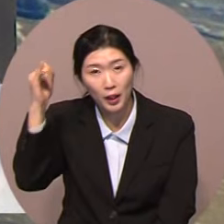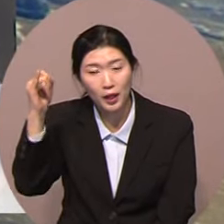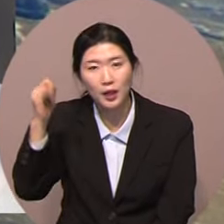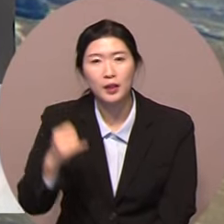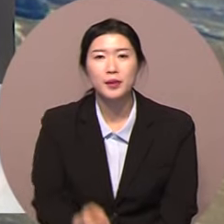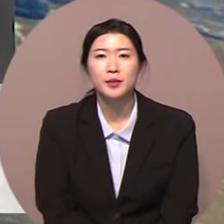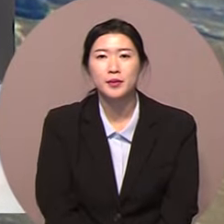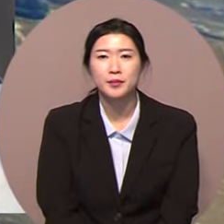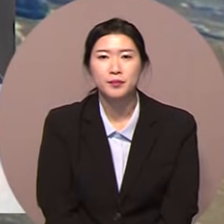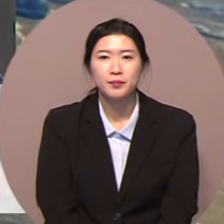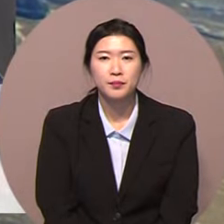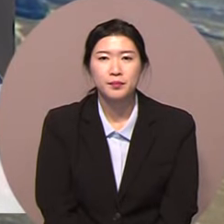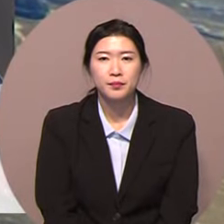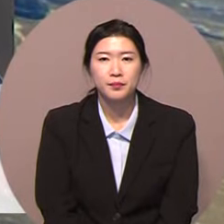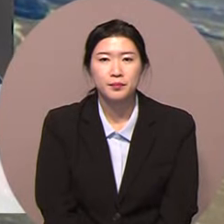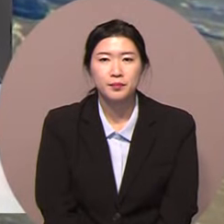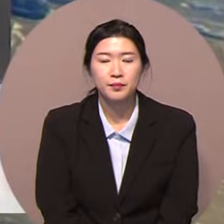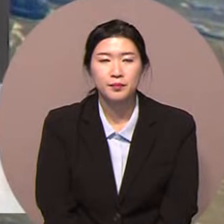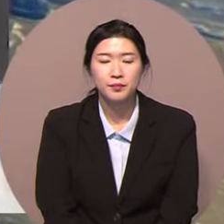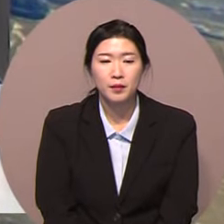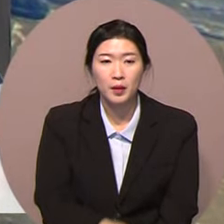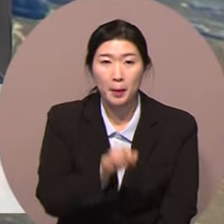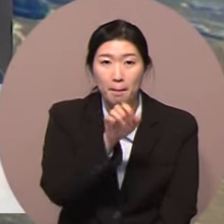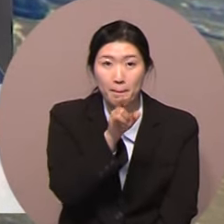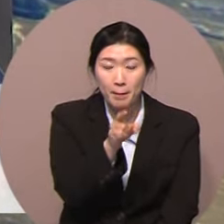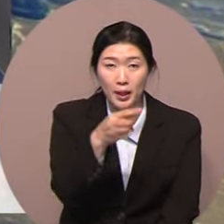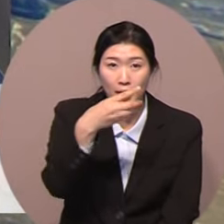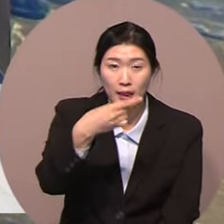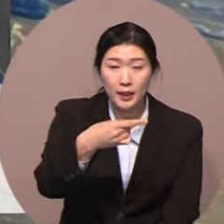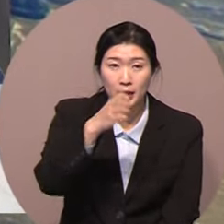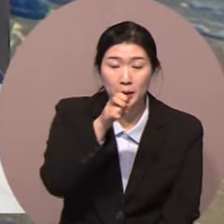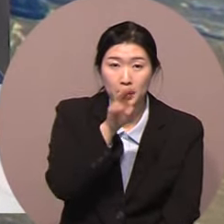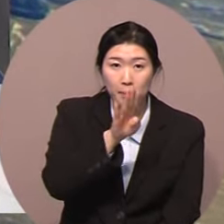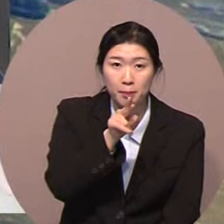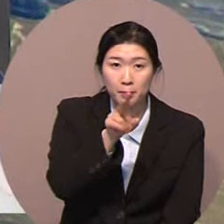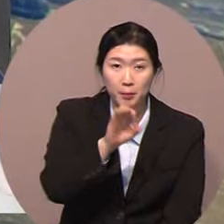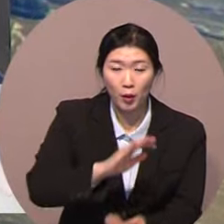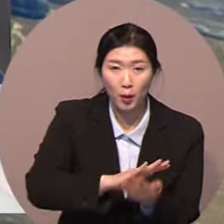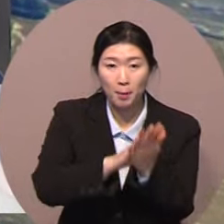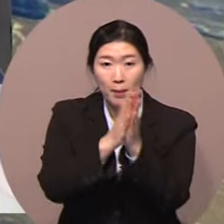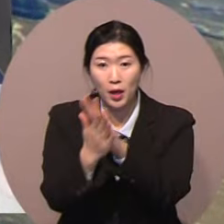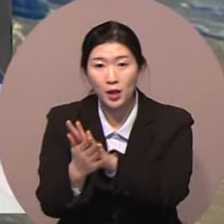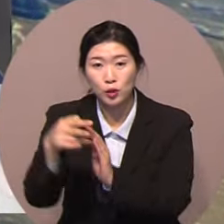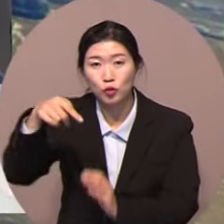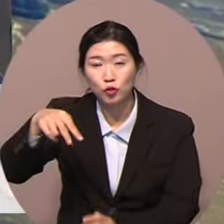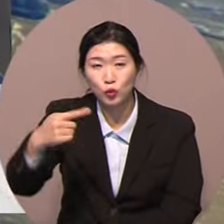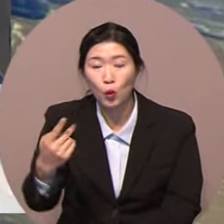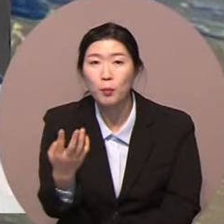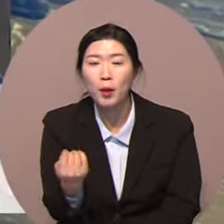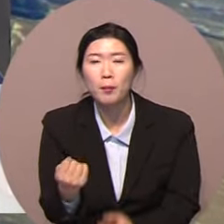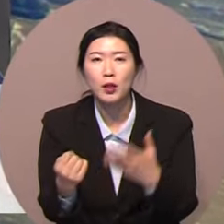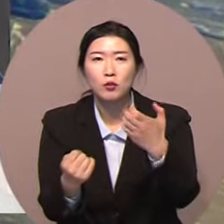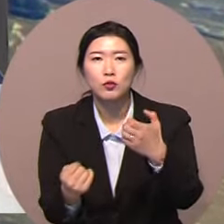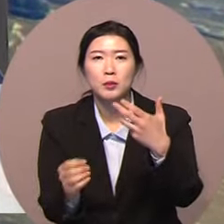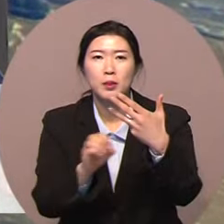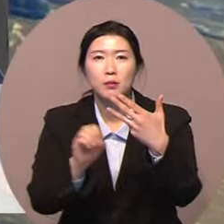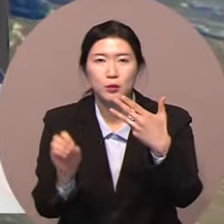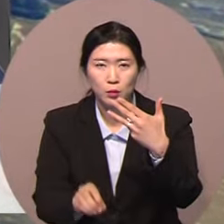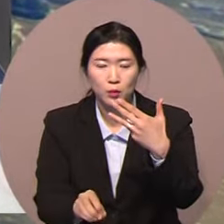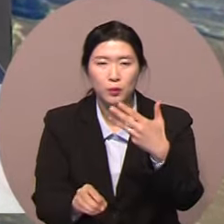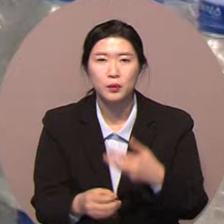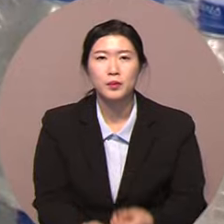국내 연구진이 개발했습니다. 페트병의 98%를 수소로 바꿀 수 있다고 합니다. 김윤미 기자가